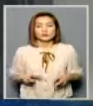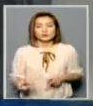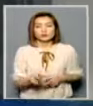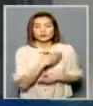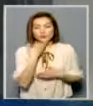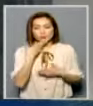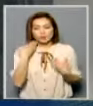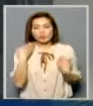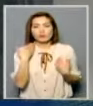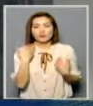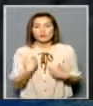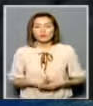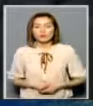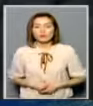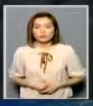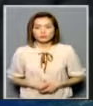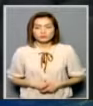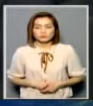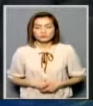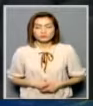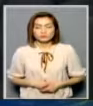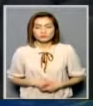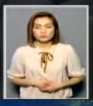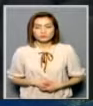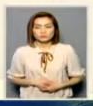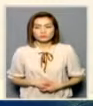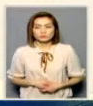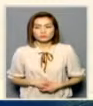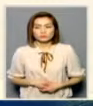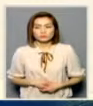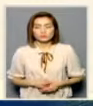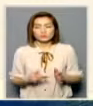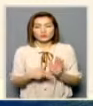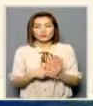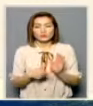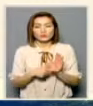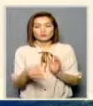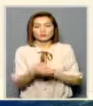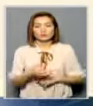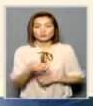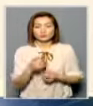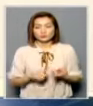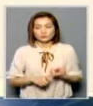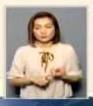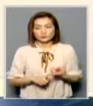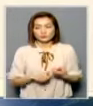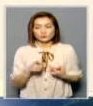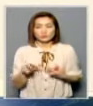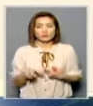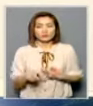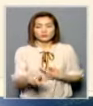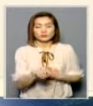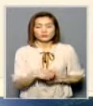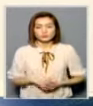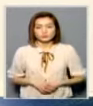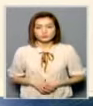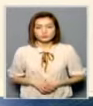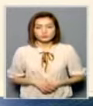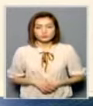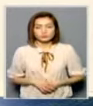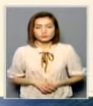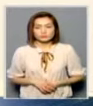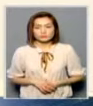салынады ма екен? Сол сұрақ. Атырау қаласында 7 округ бар, қарастырып осылардың барлығына бір жоба жасап бізде.